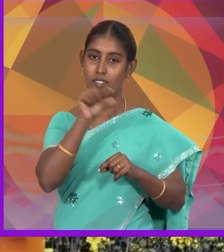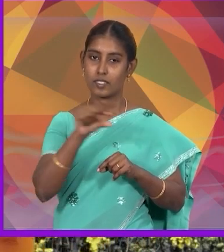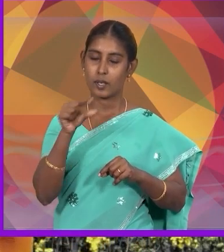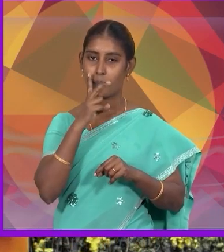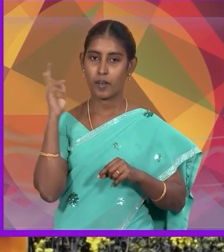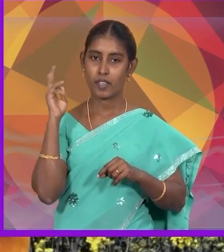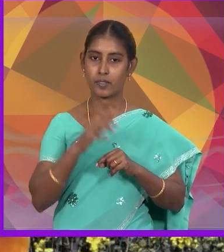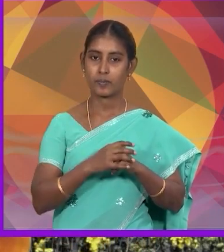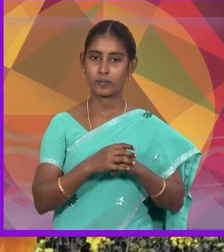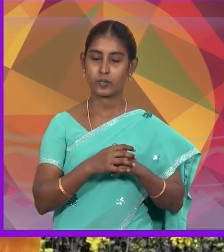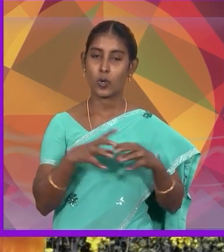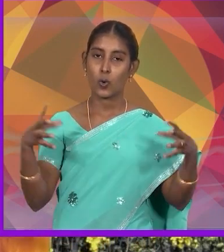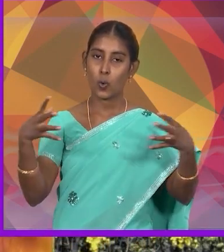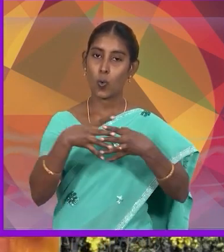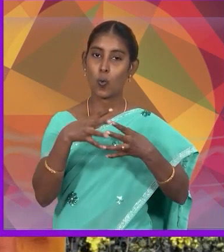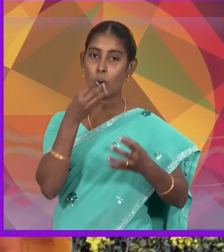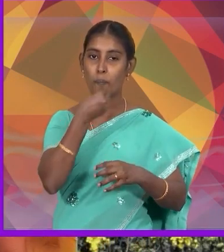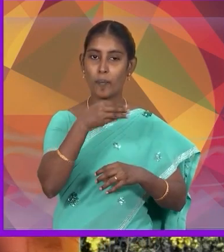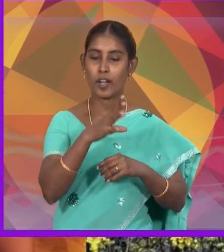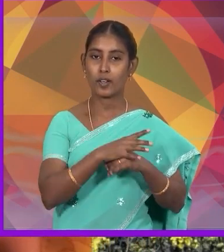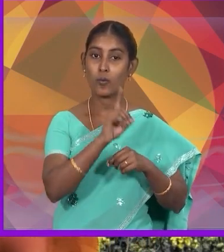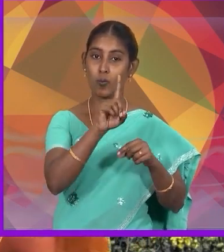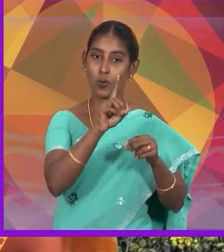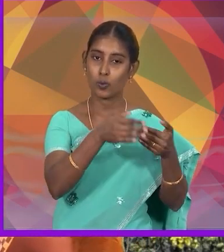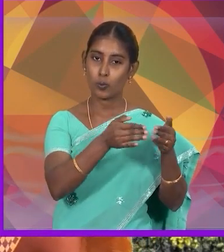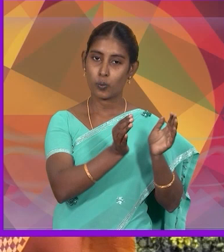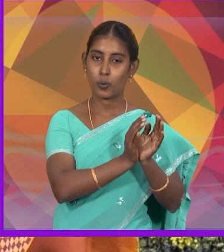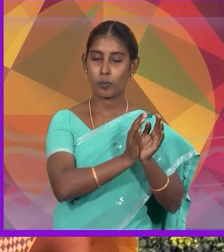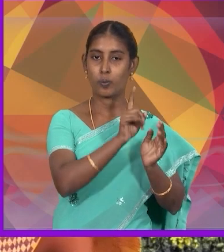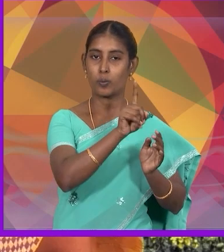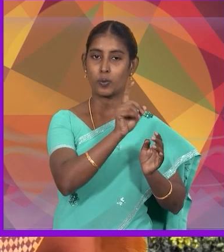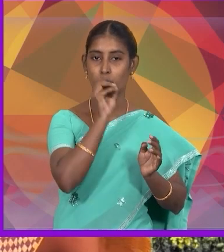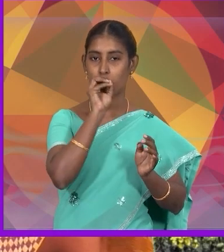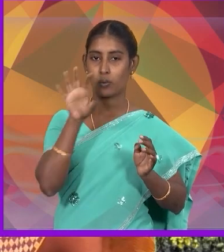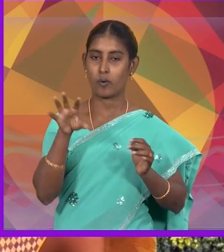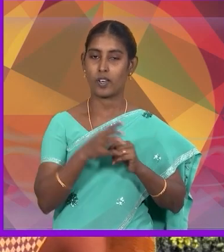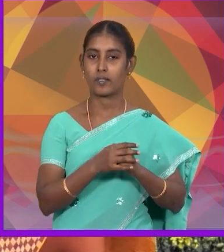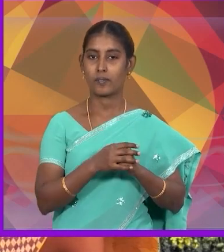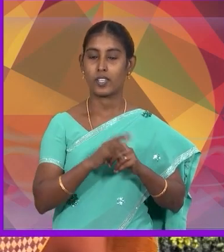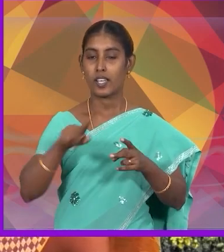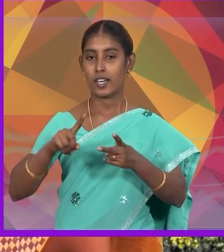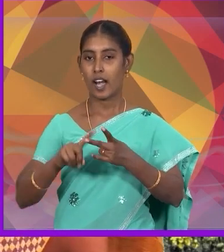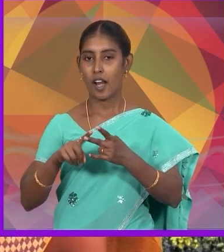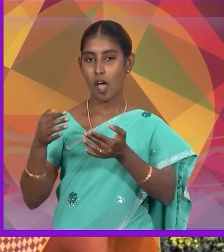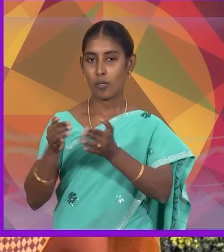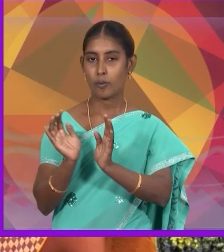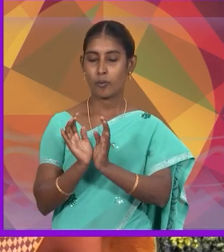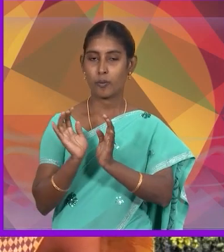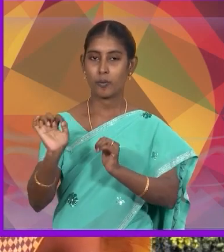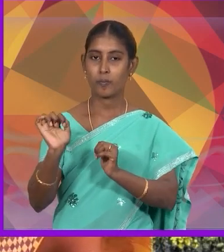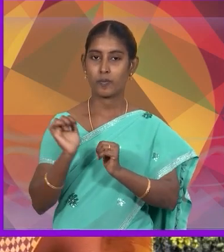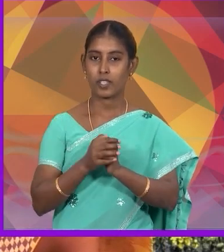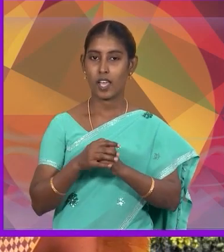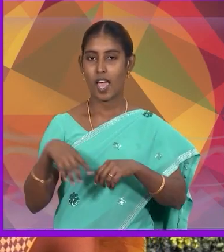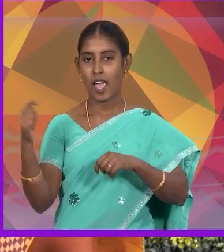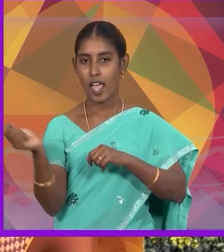ஒரு குழு பாடலுங்க. இந்த பாடல் ஒரு குழு வந்து ஒரு செய்திய சொல்லுவாங்க, மற்றொரு குழு வந்து ஏழை